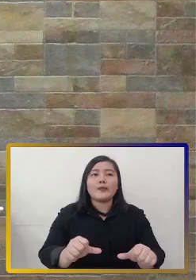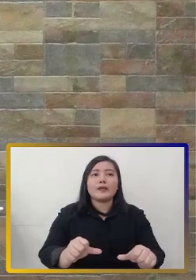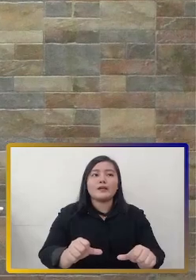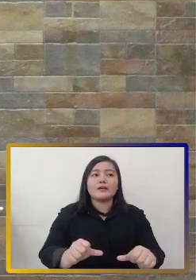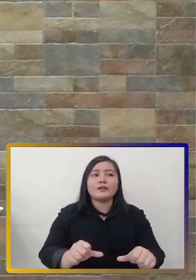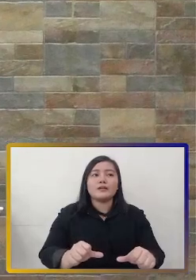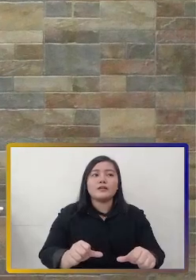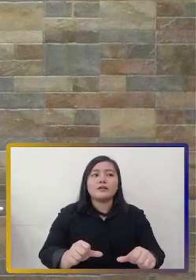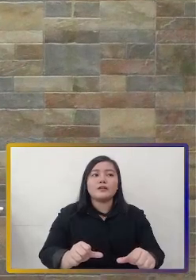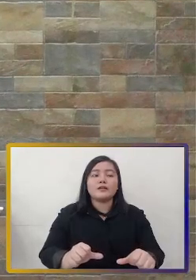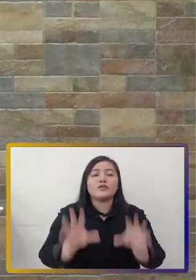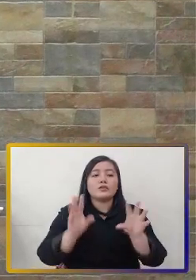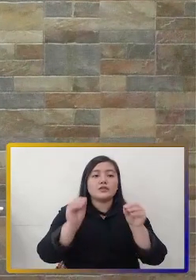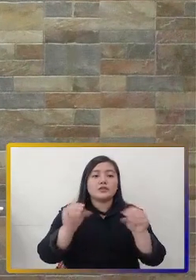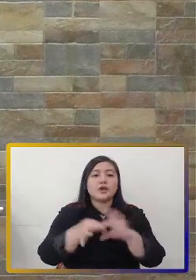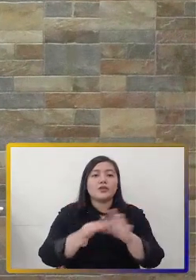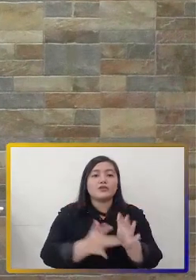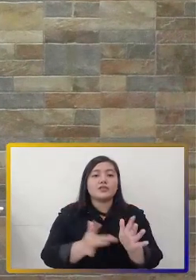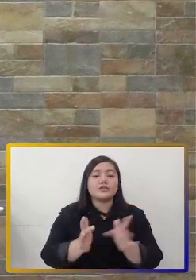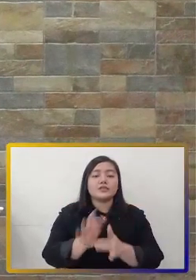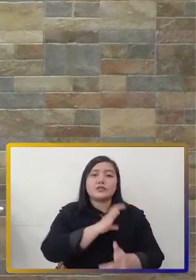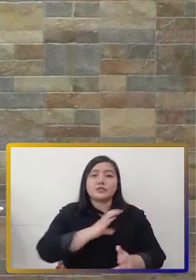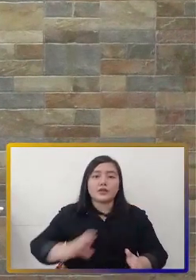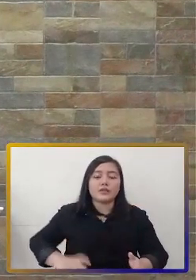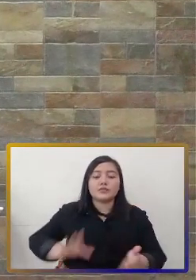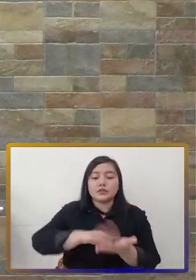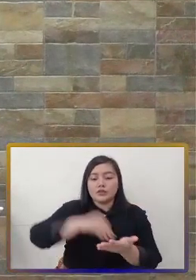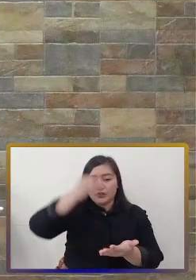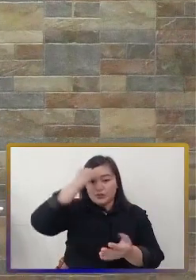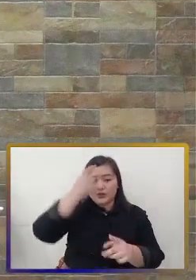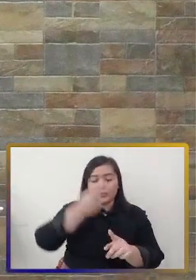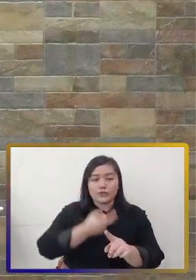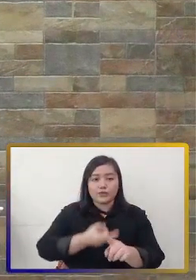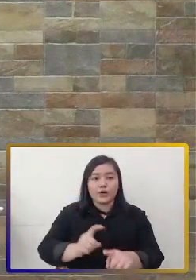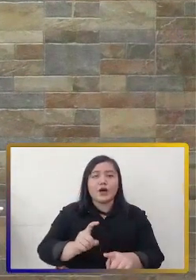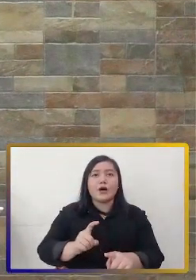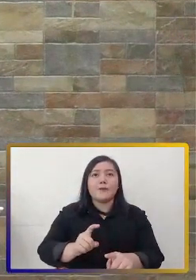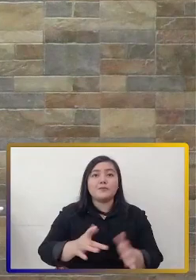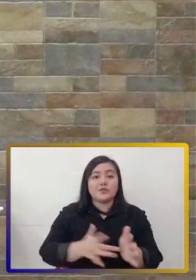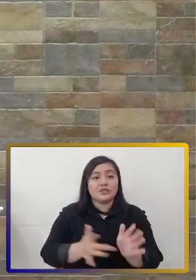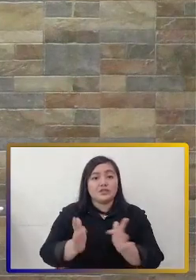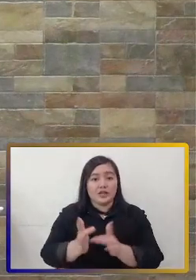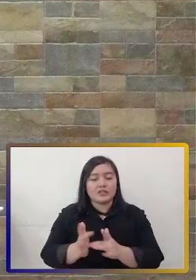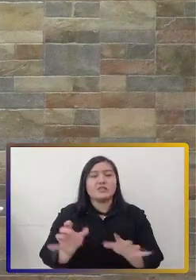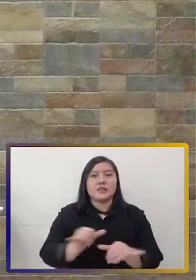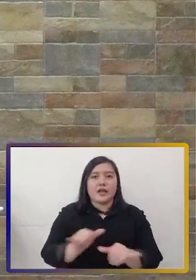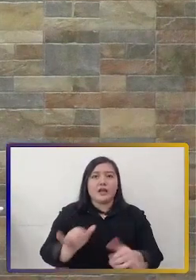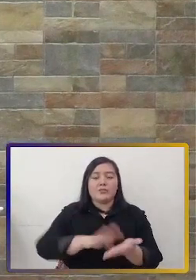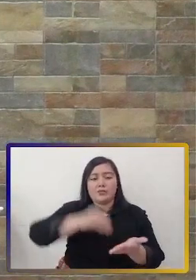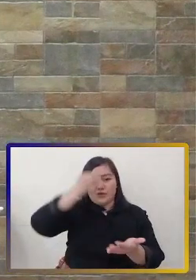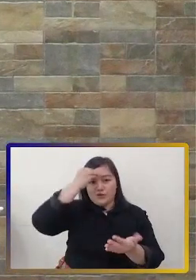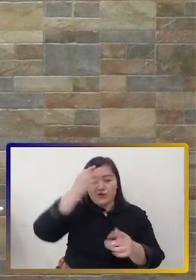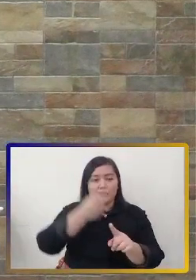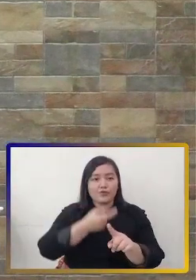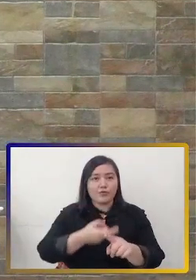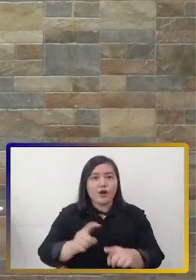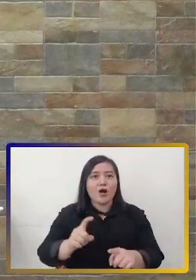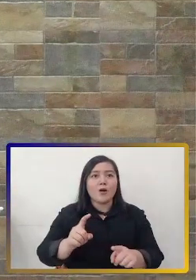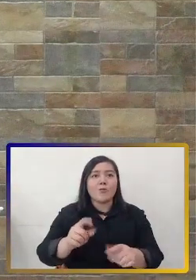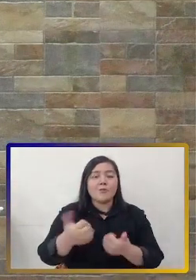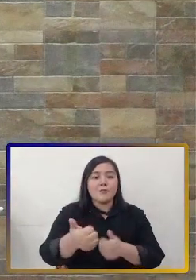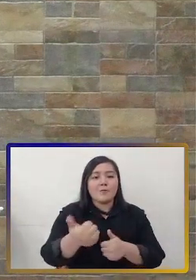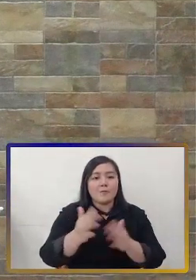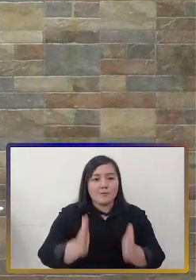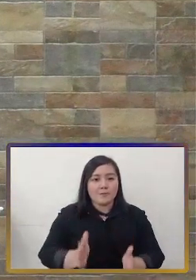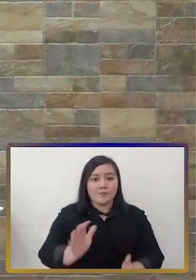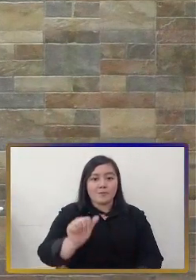apostles na kanilang natutunan sa Panginoong Hesukristo. Of course, hindi lang natin basta-basta pinag-aaralan kung sino